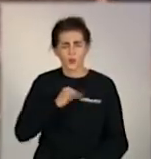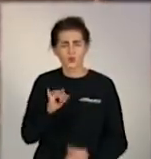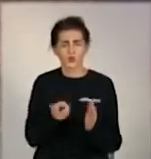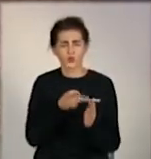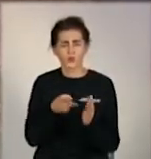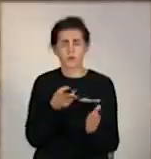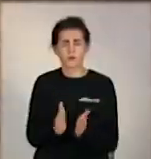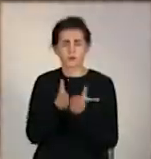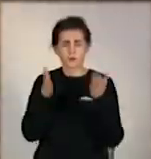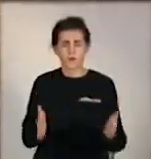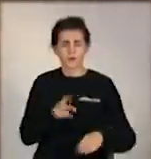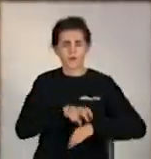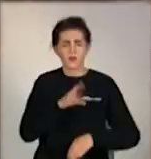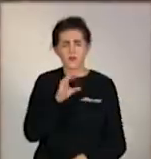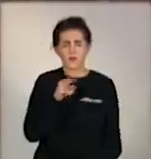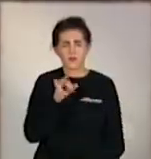обліку ветеринарів.